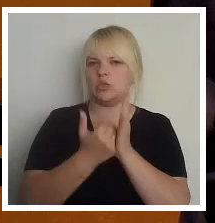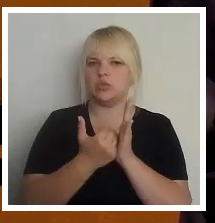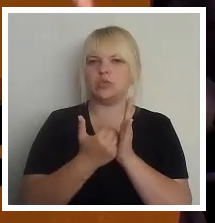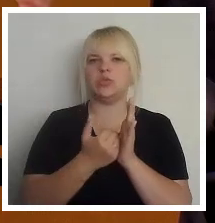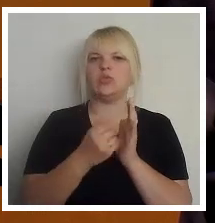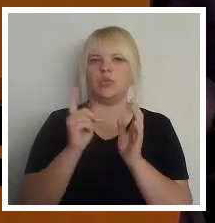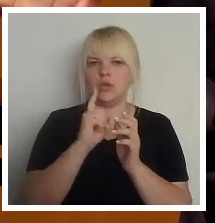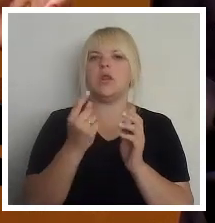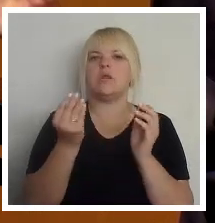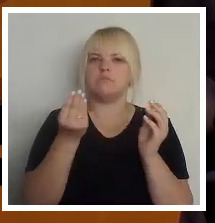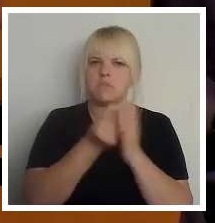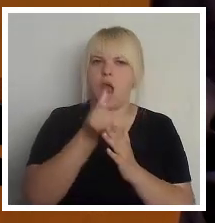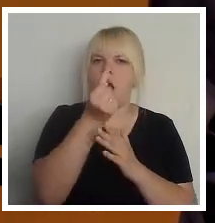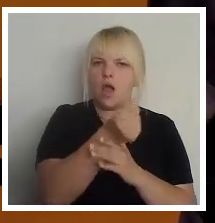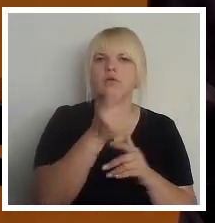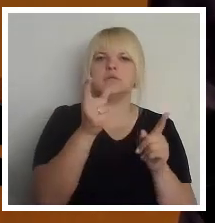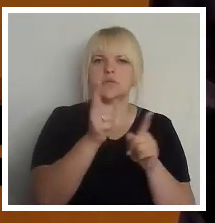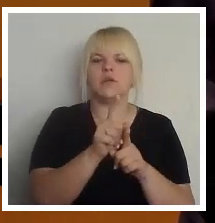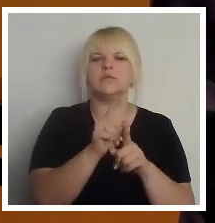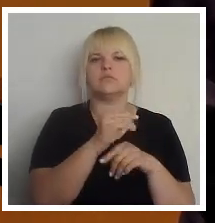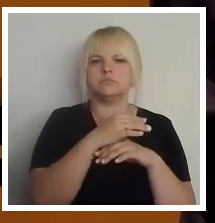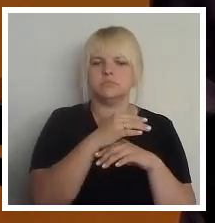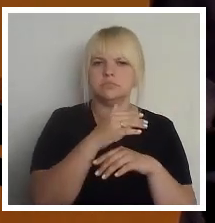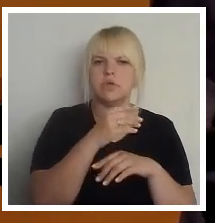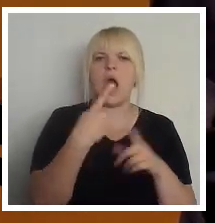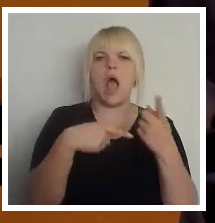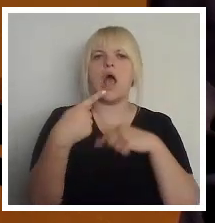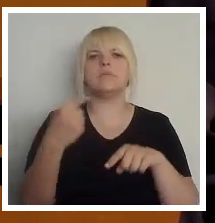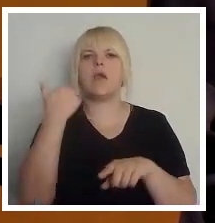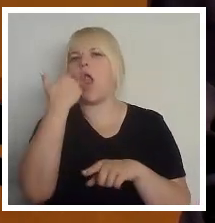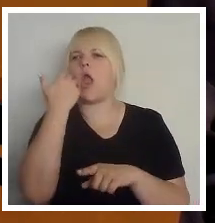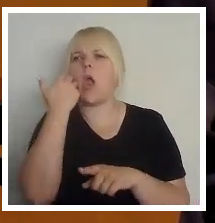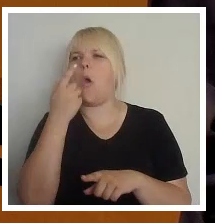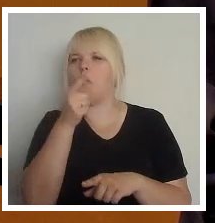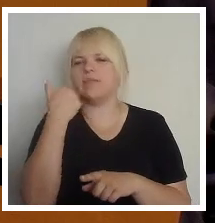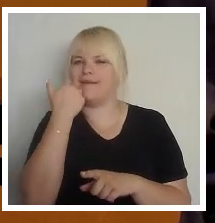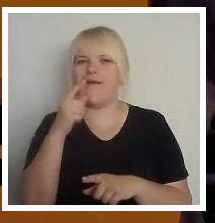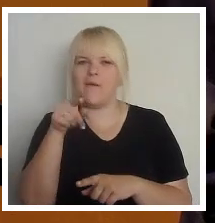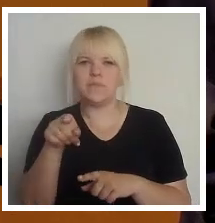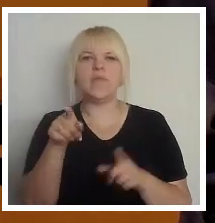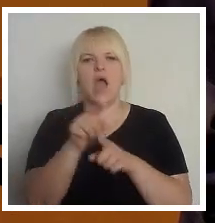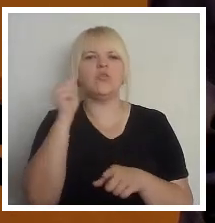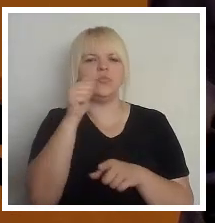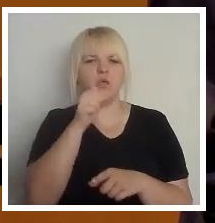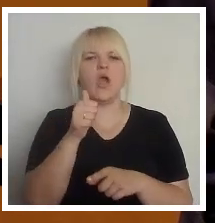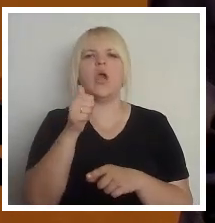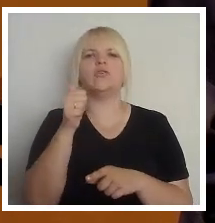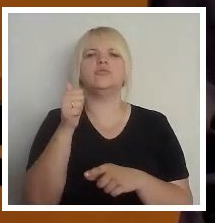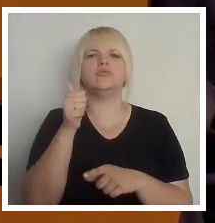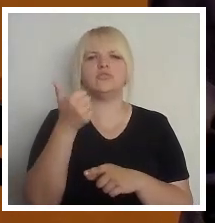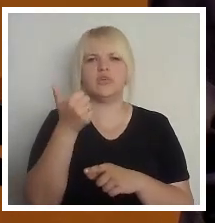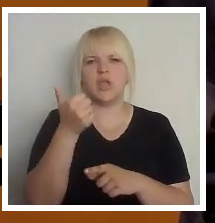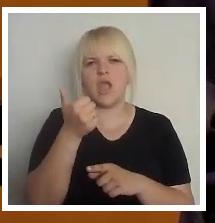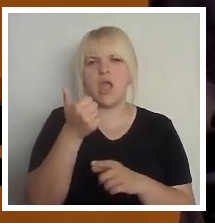aiz maksas sienas, aiz paywalla, atgriežoties pie Kauna, bieži vien dzirdēt tiešām komentāri par